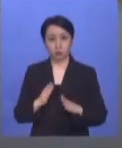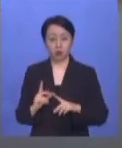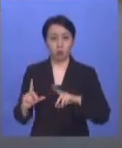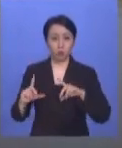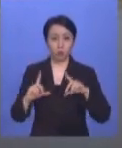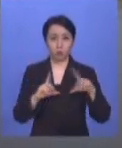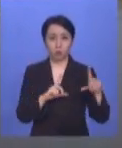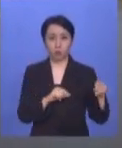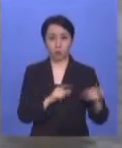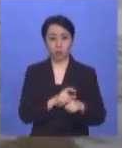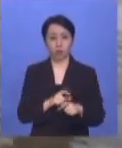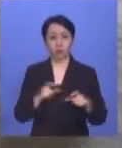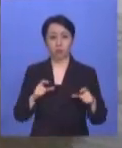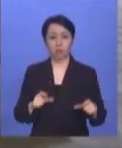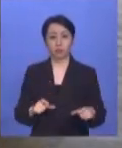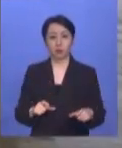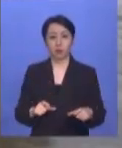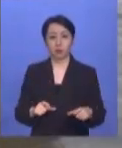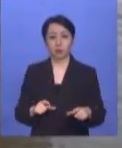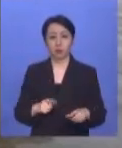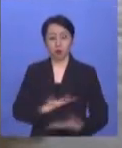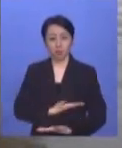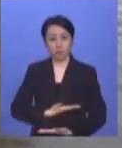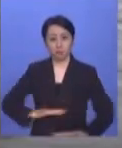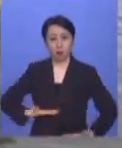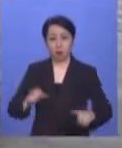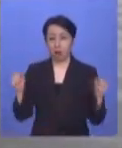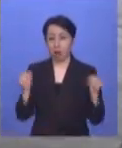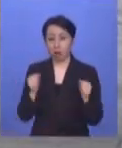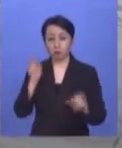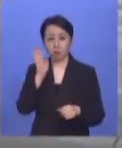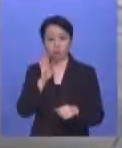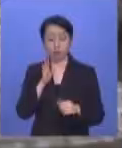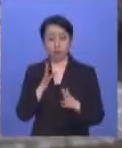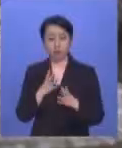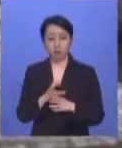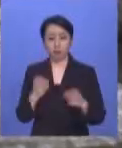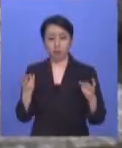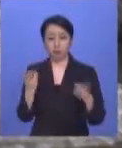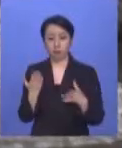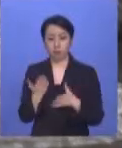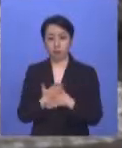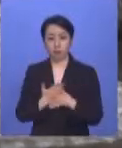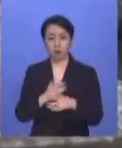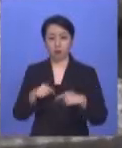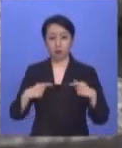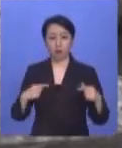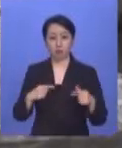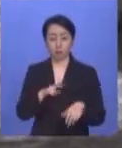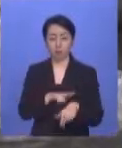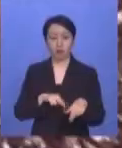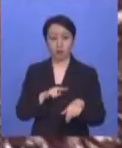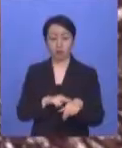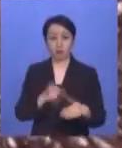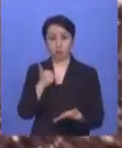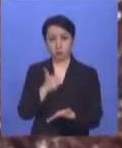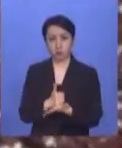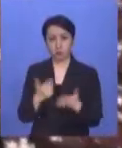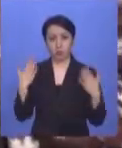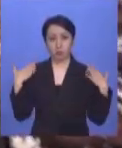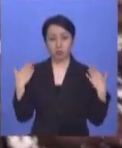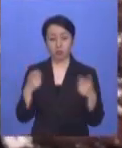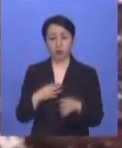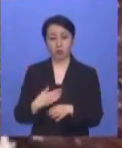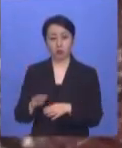эвакуировали граждан едва ли не пось в холодной воде несколько дней сельчанам по полицейских во главе с начальником